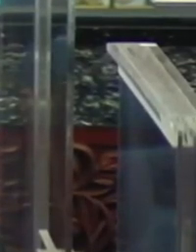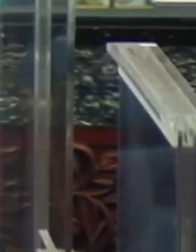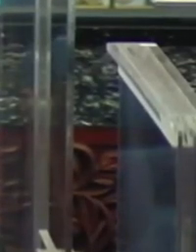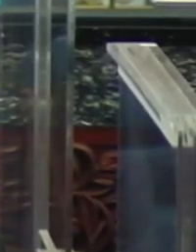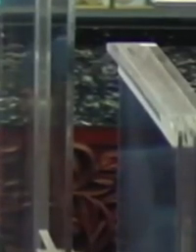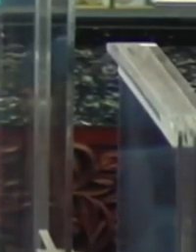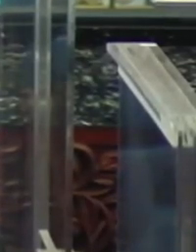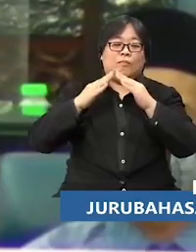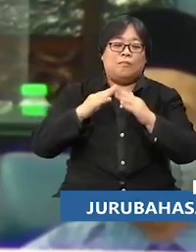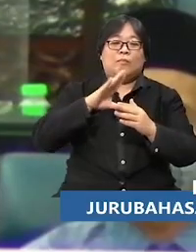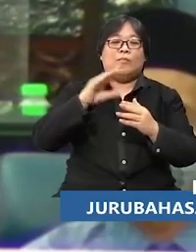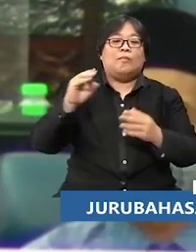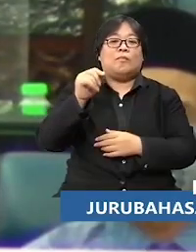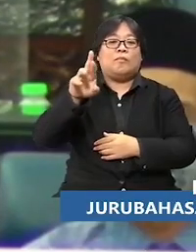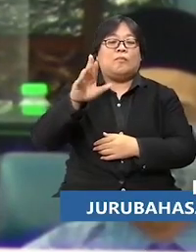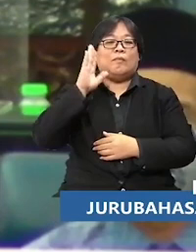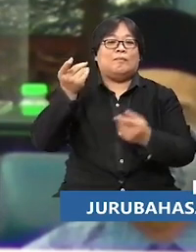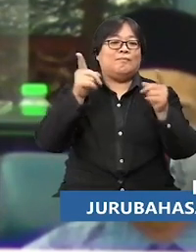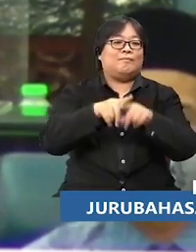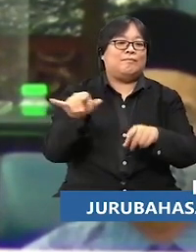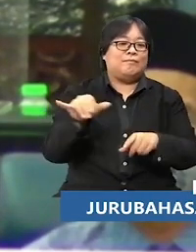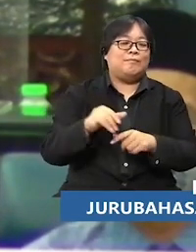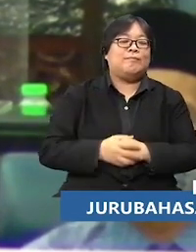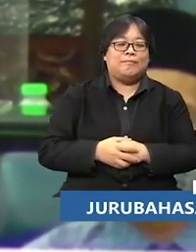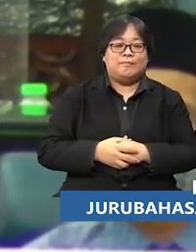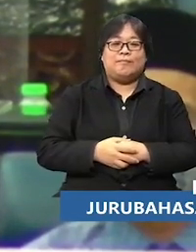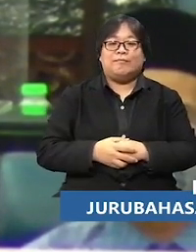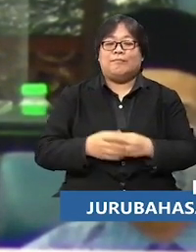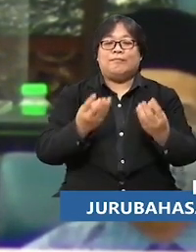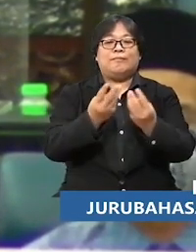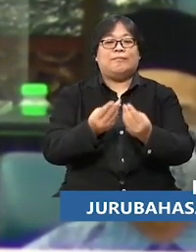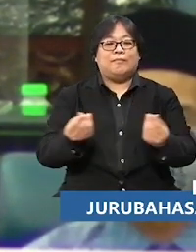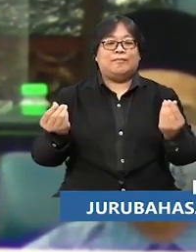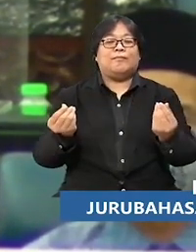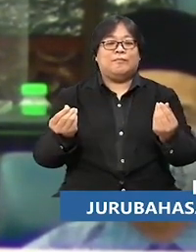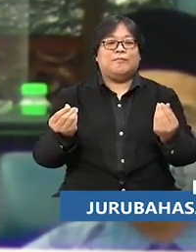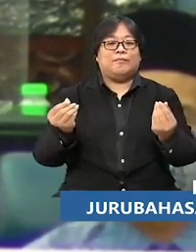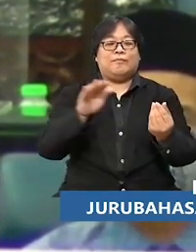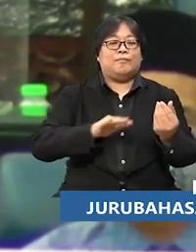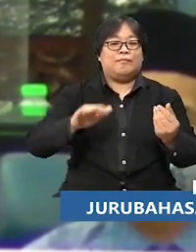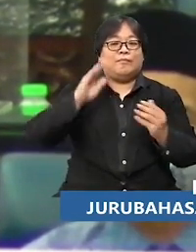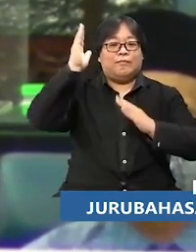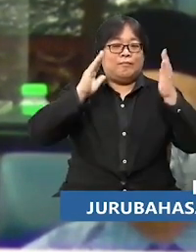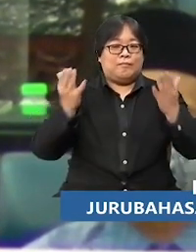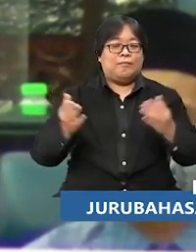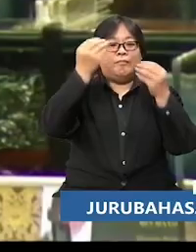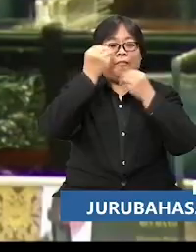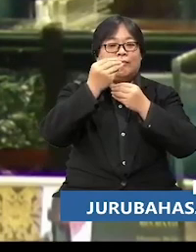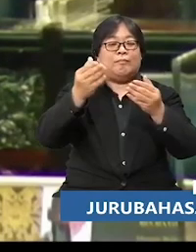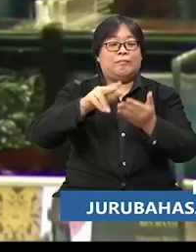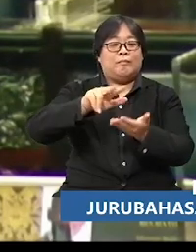Junaidi Tuanku Jaafar, who announced the move, said the proposal was mooted by Nancy in support of the country's